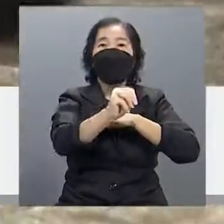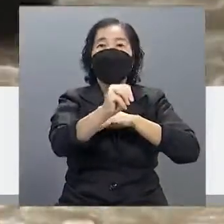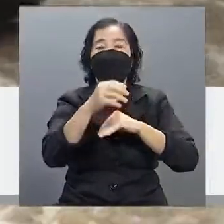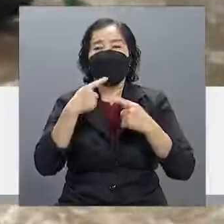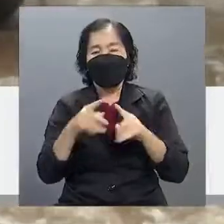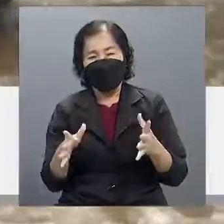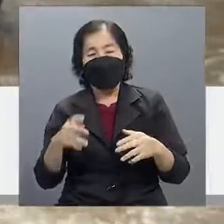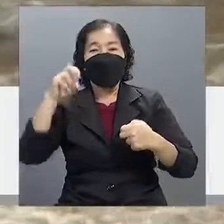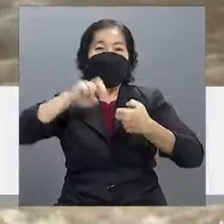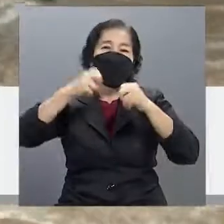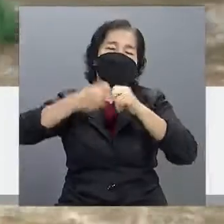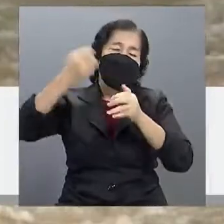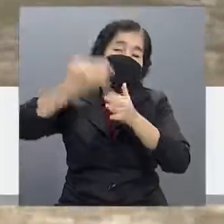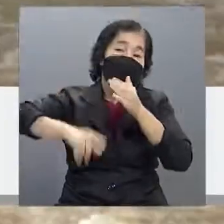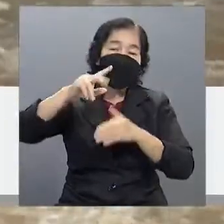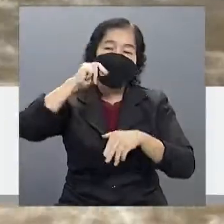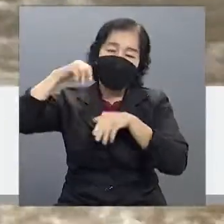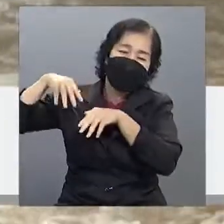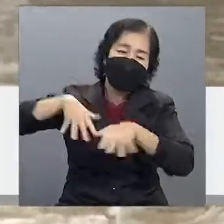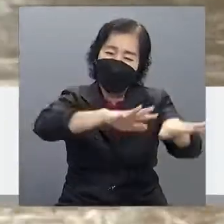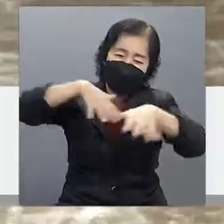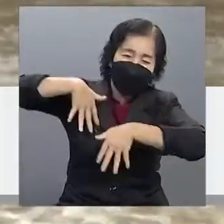ญค่ะก็คือกระแสน้ำที่ไหลเชี่ยวรุนแรง